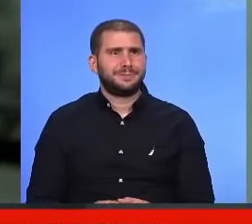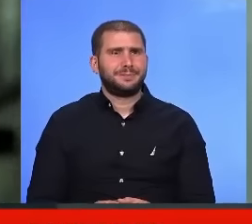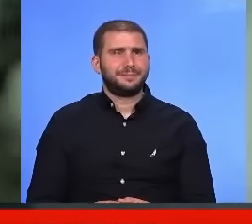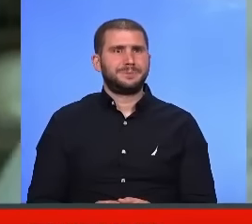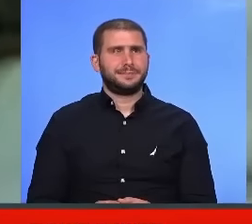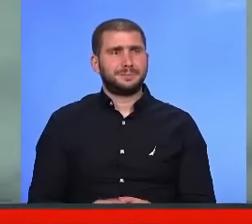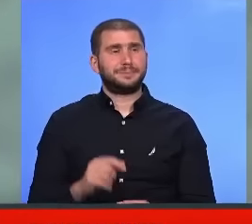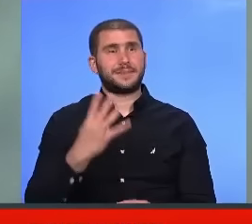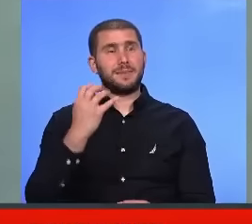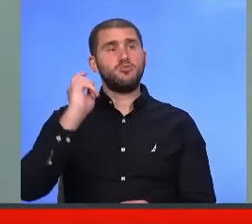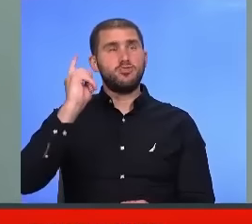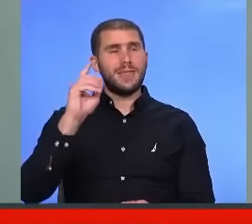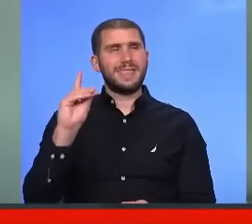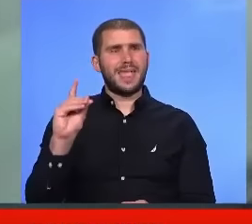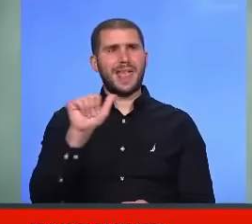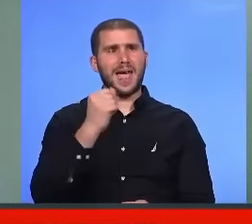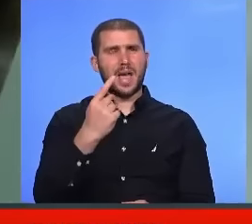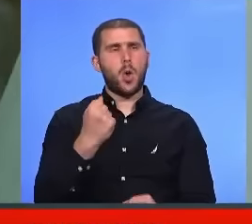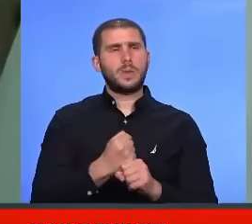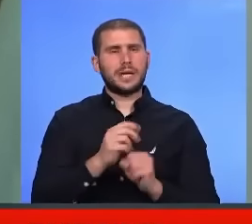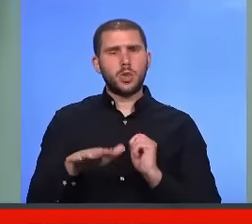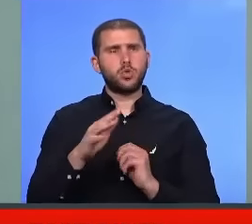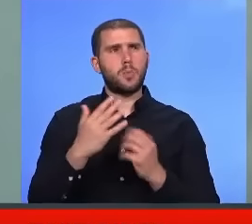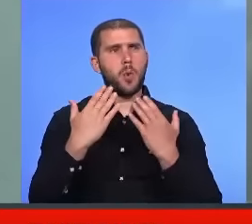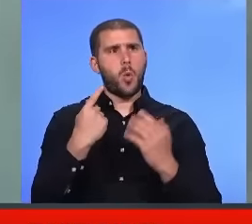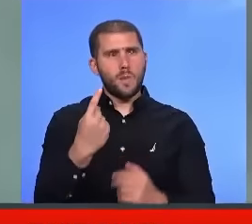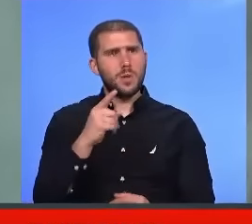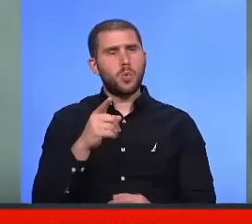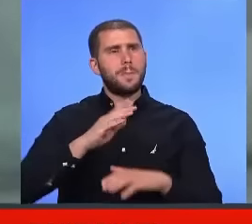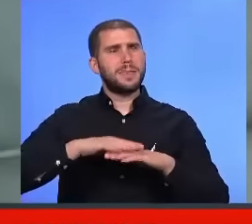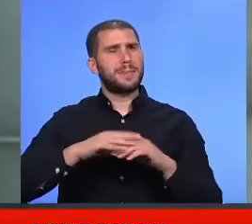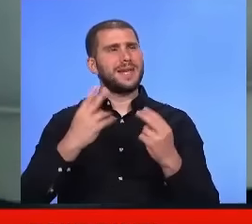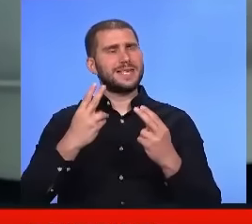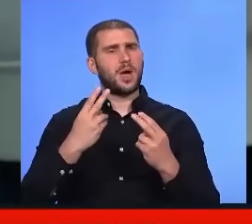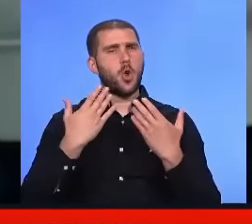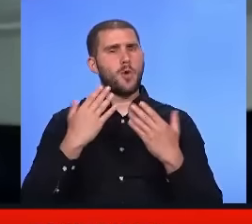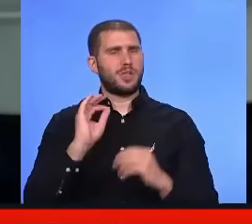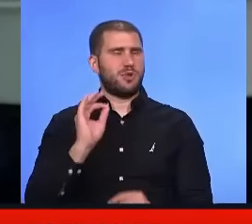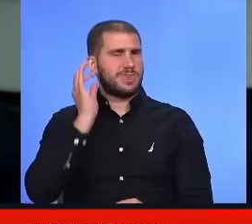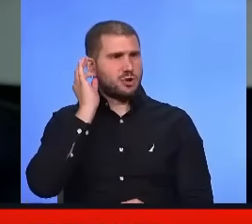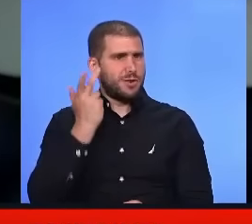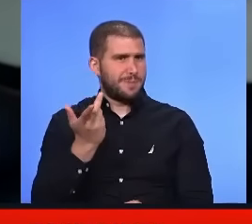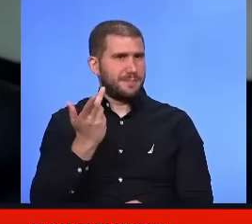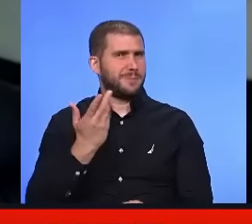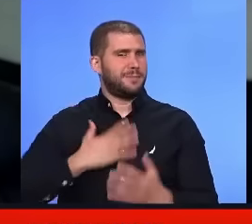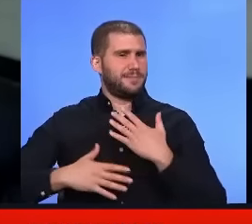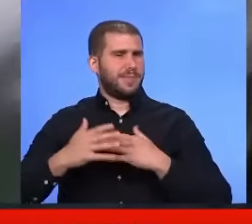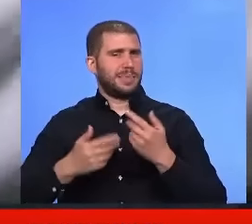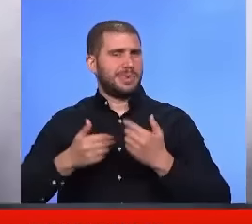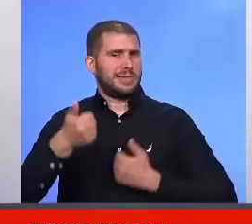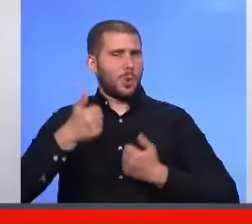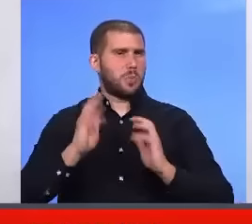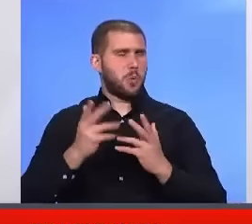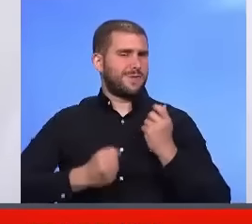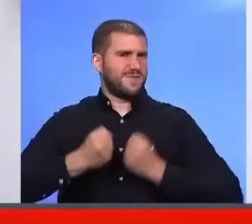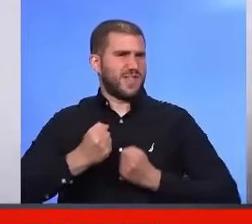זה 40 שנה דניאל חרר עוסק בתחום האופנה, הוא מתמחה בעיקר באופנת נשים, תחום תחרותי מאוד, קשה